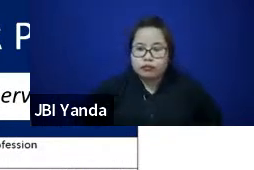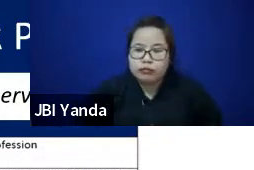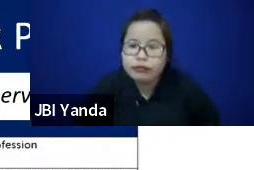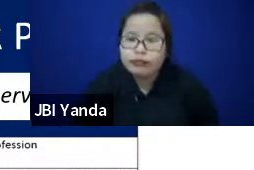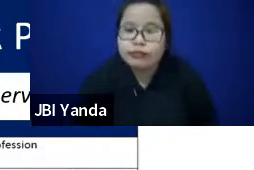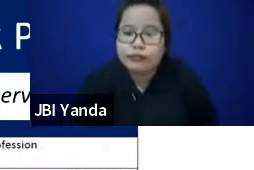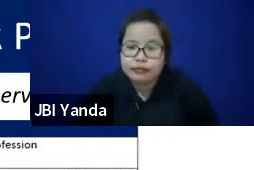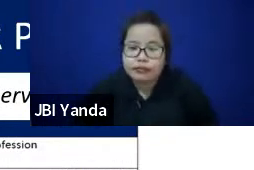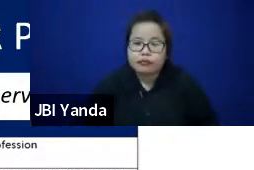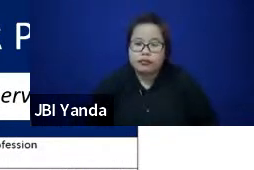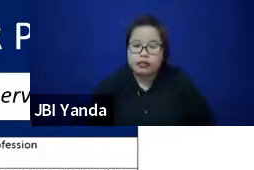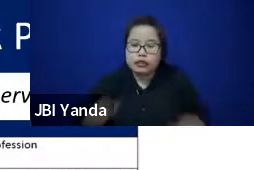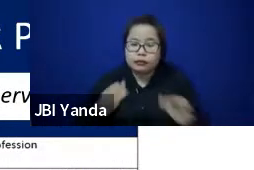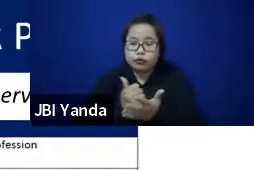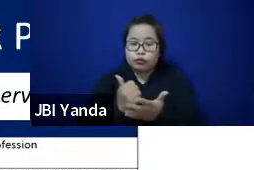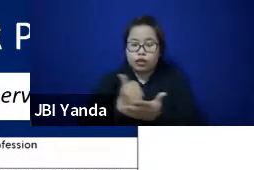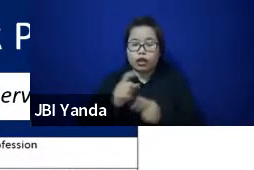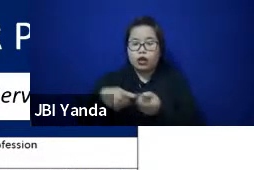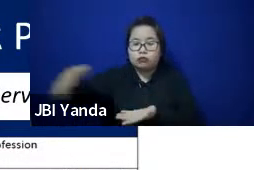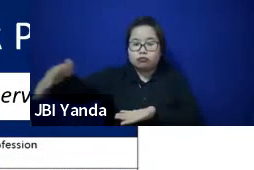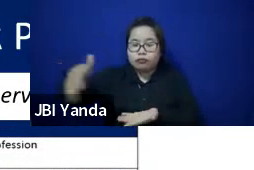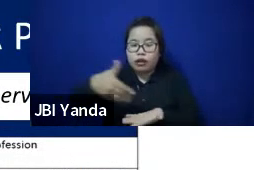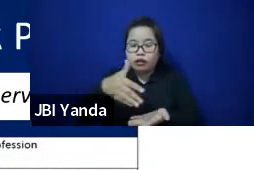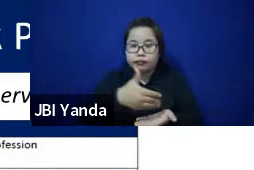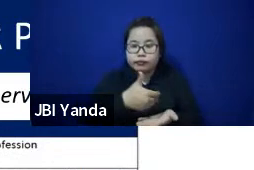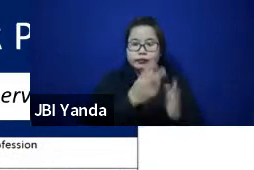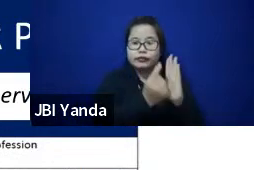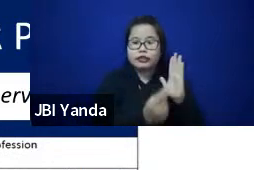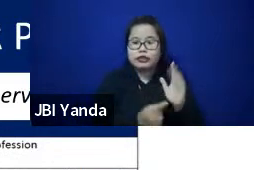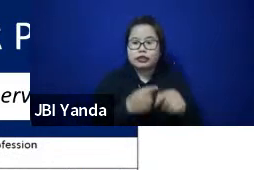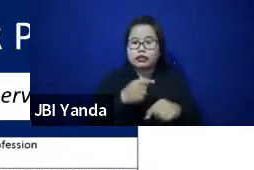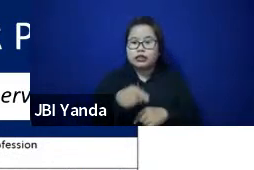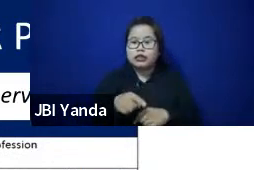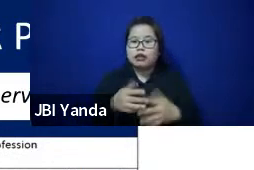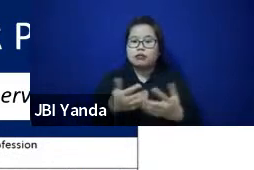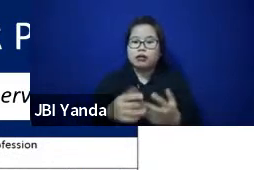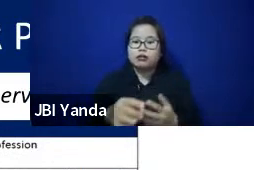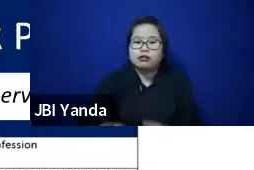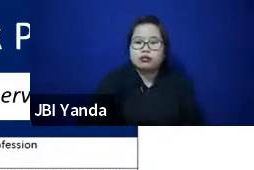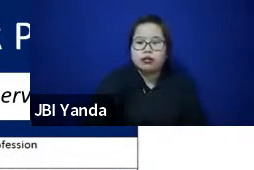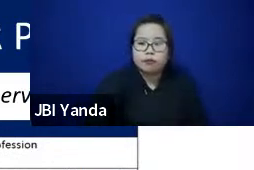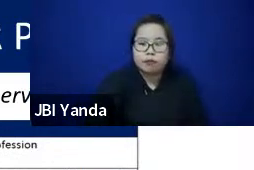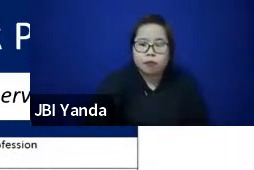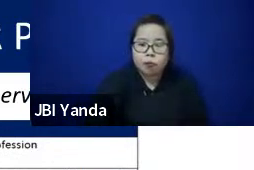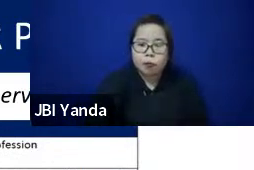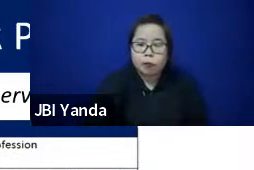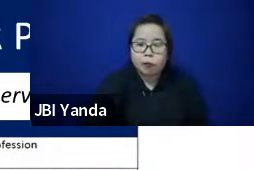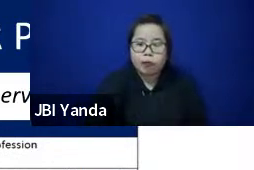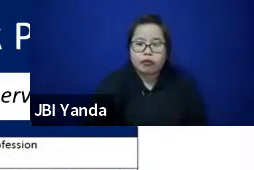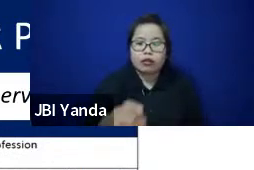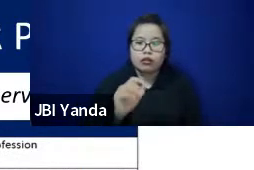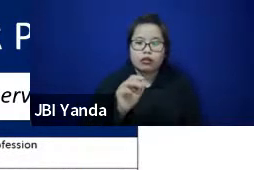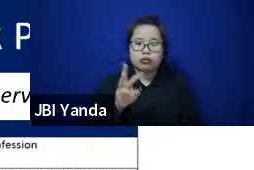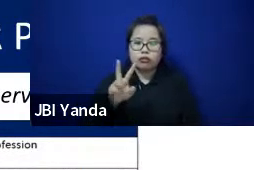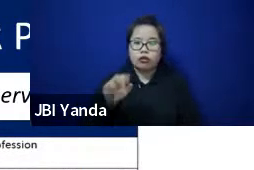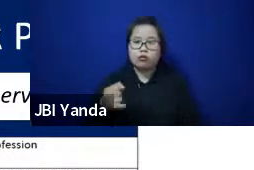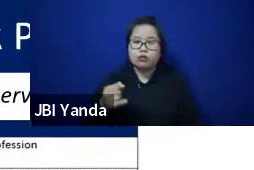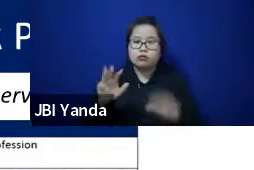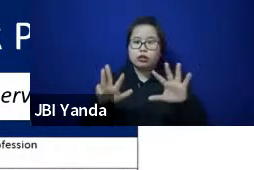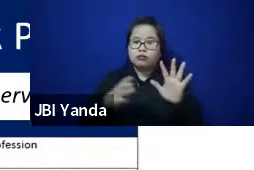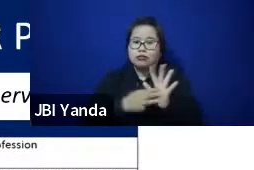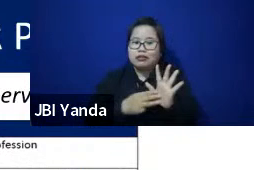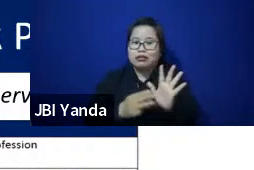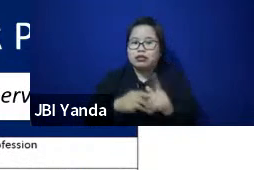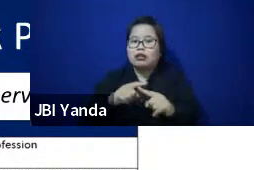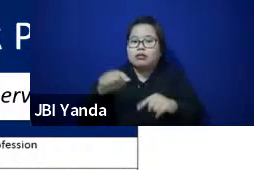alokasi anggaran ya yang sudah tercover di 2018 misalnya itu sekitar 339 miliar. Tetapi ini tentu masih sangat